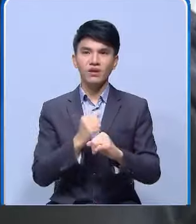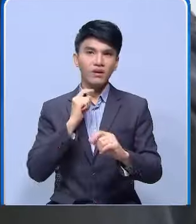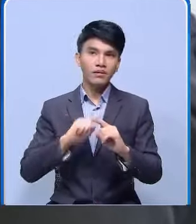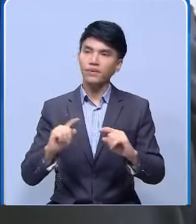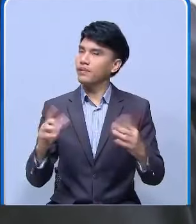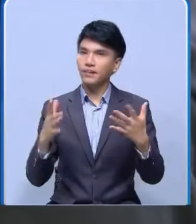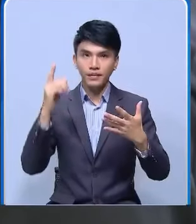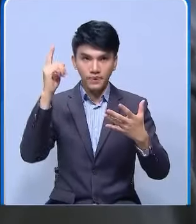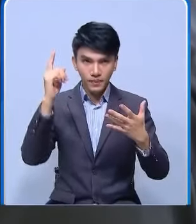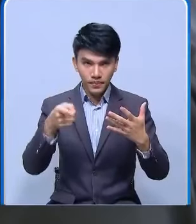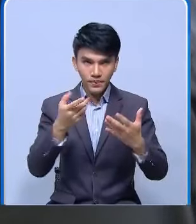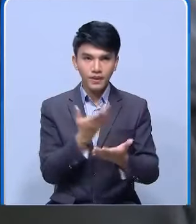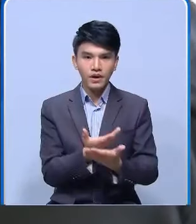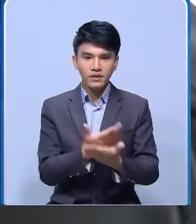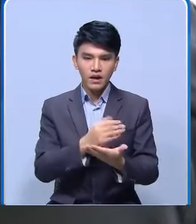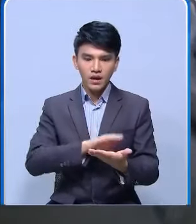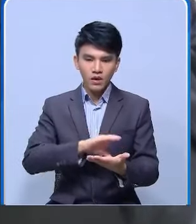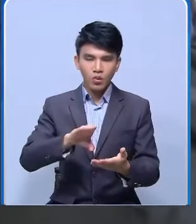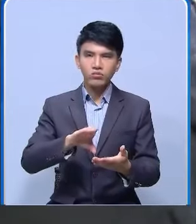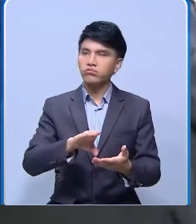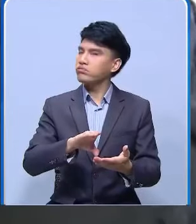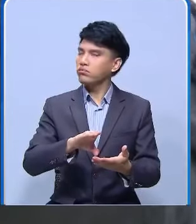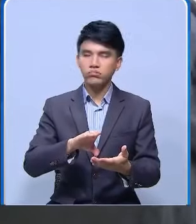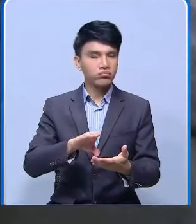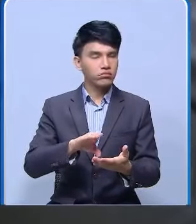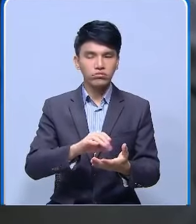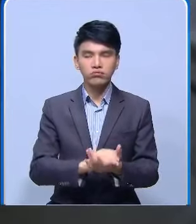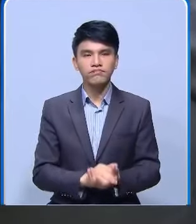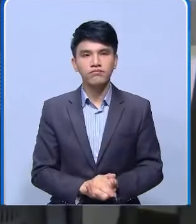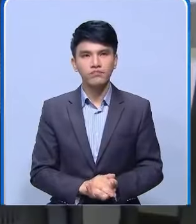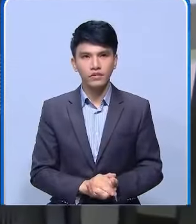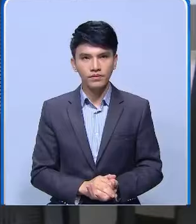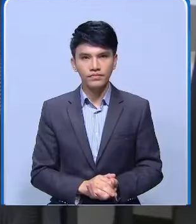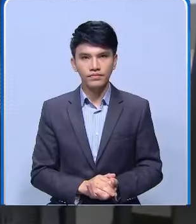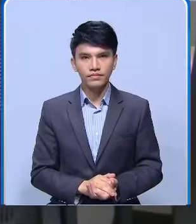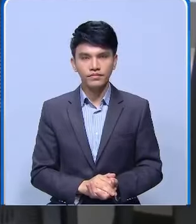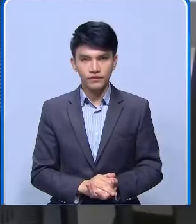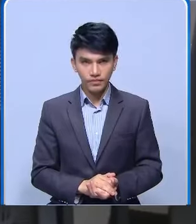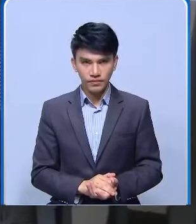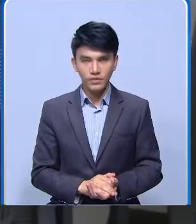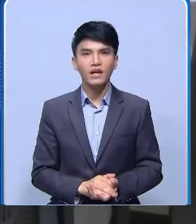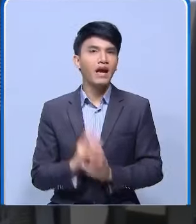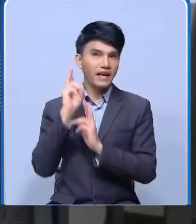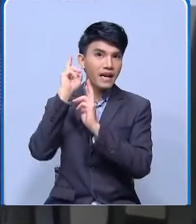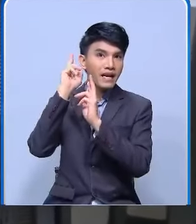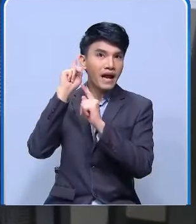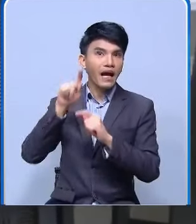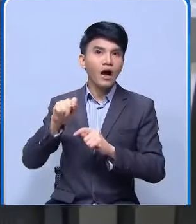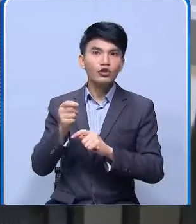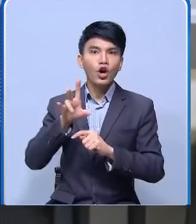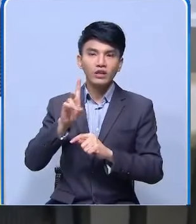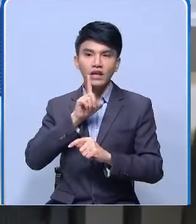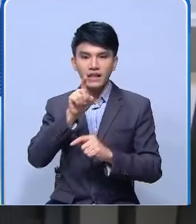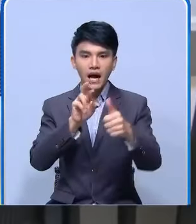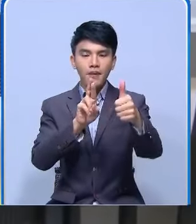มีอยู่จริงนะครับในการลงทุนคุณจุ้ยปฏิพาผู้สื่อข่าวของเราสอบถามไปยังผู้ช่วยศาสตราจารย์ดรหยกฟ้าอิสรานนท์รองคณบดี